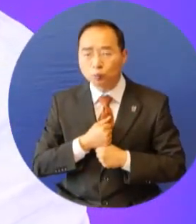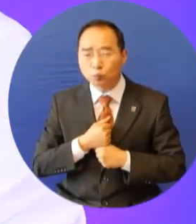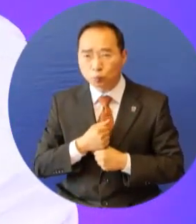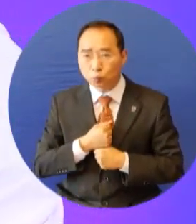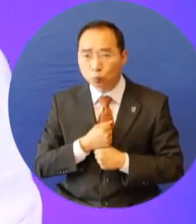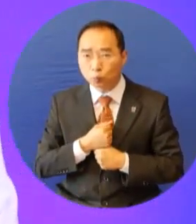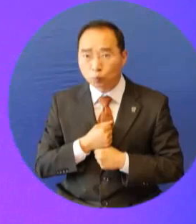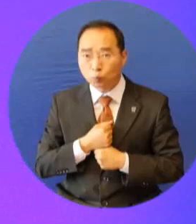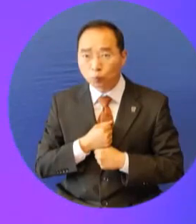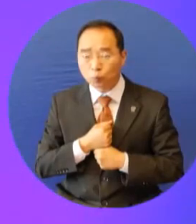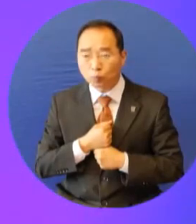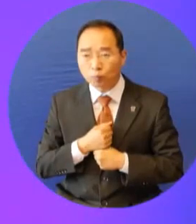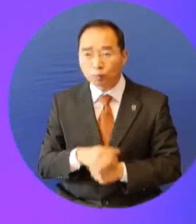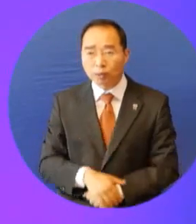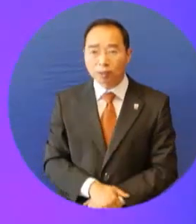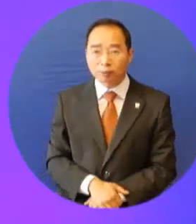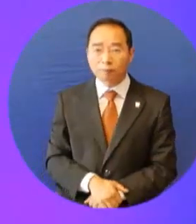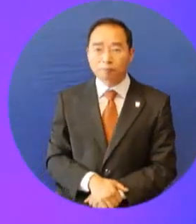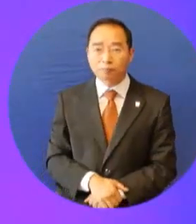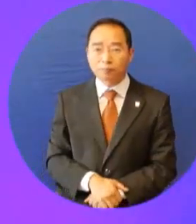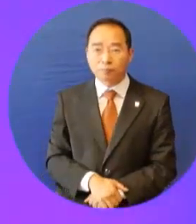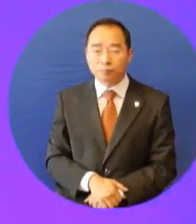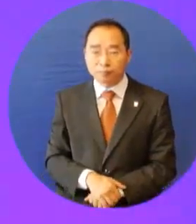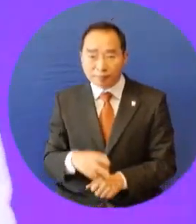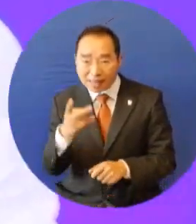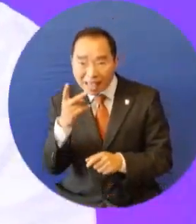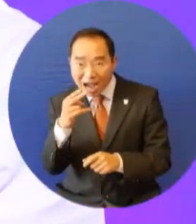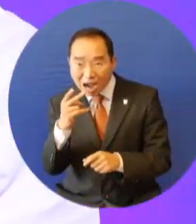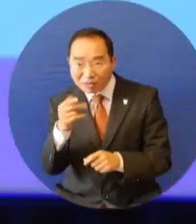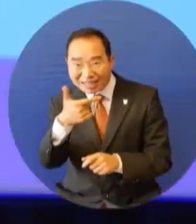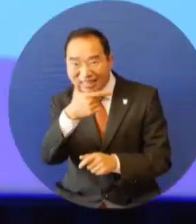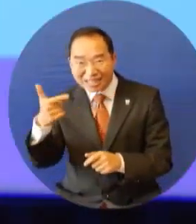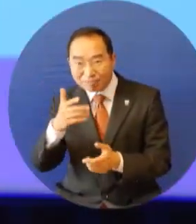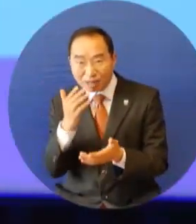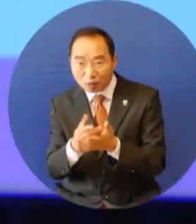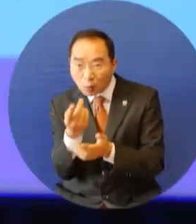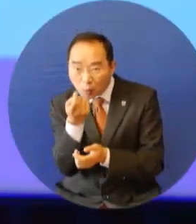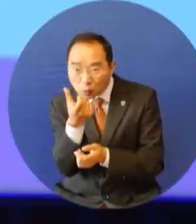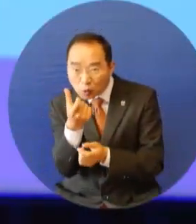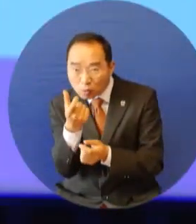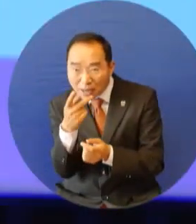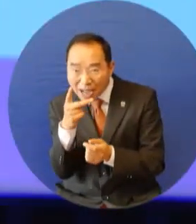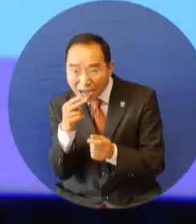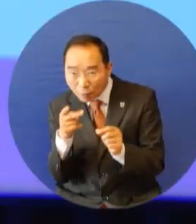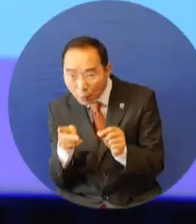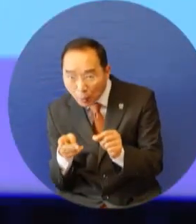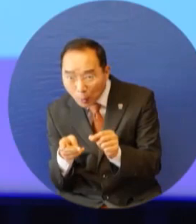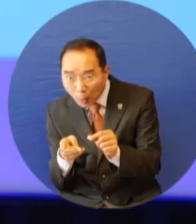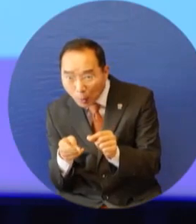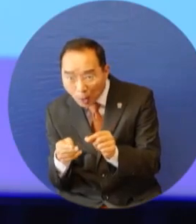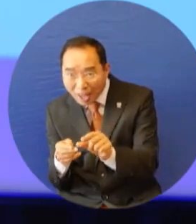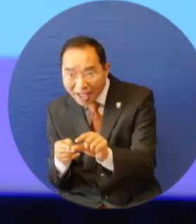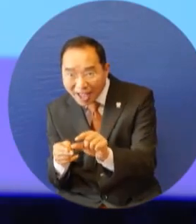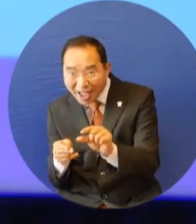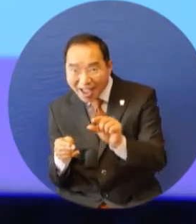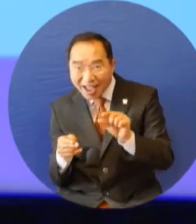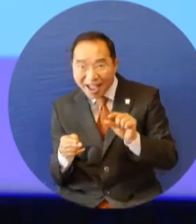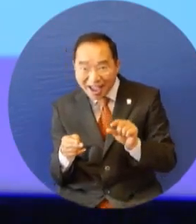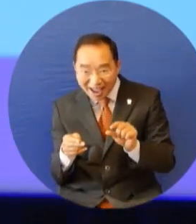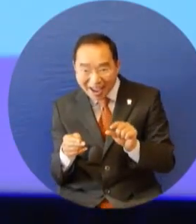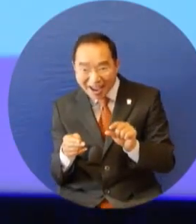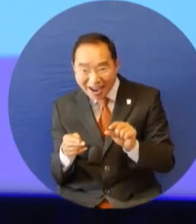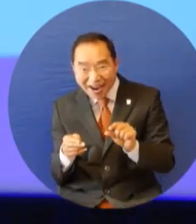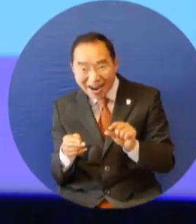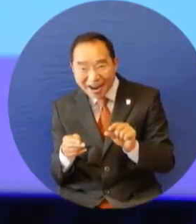그러면 되게 조심하게 해야 돼요. 조심조심. 그래서 이게 가위 같은 걸 조그마한 가위를 가지고 이렇게 탁탁